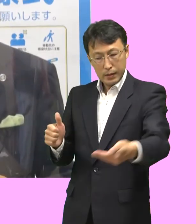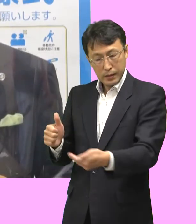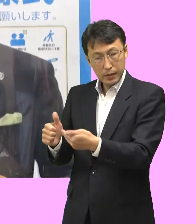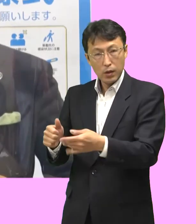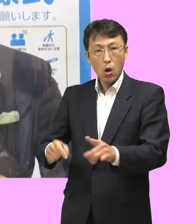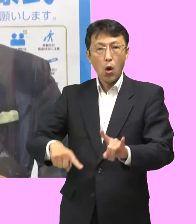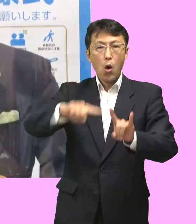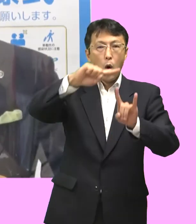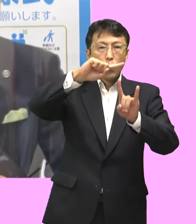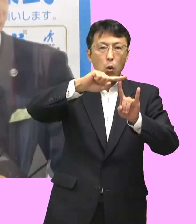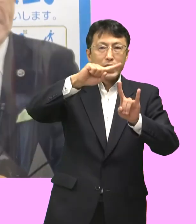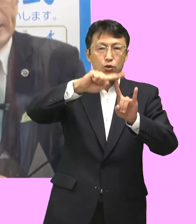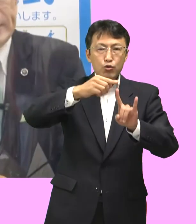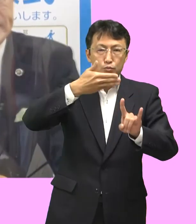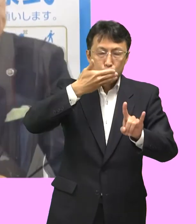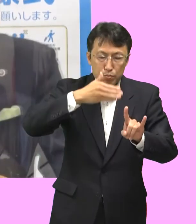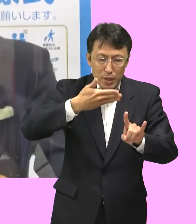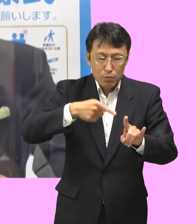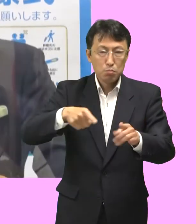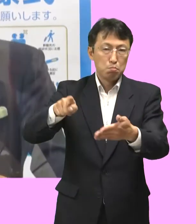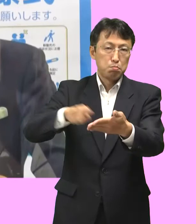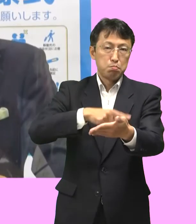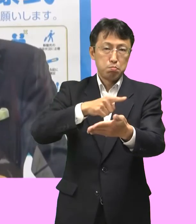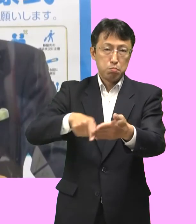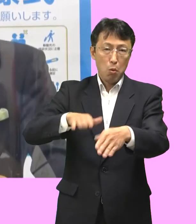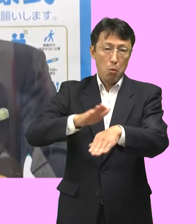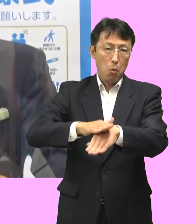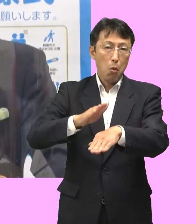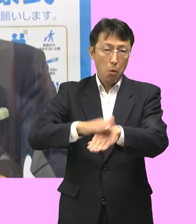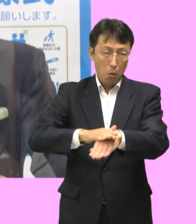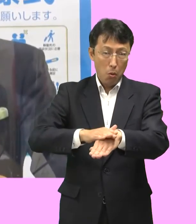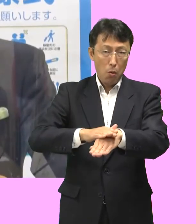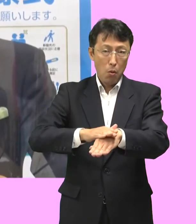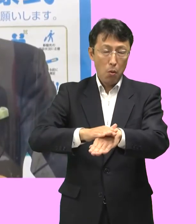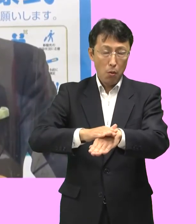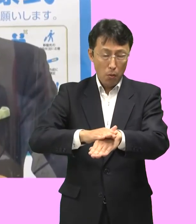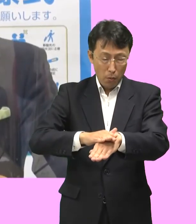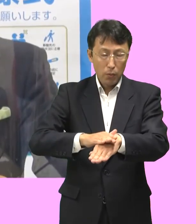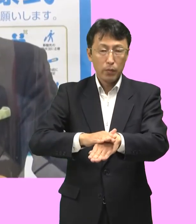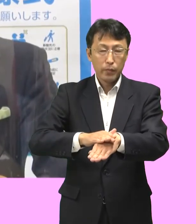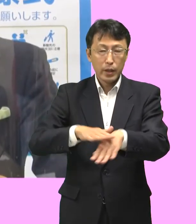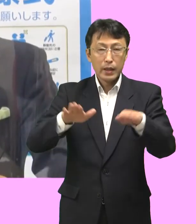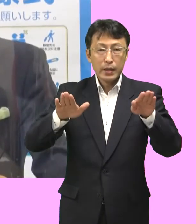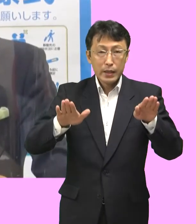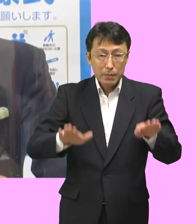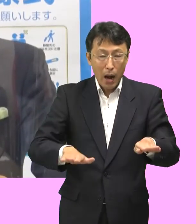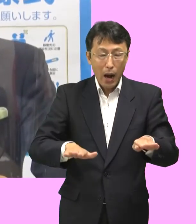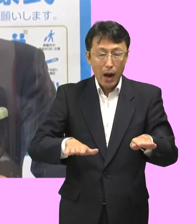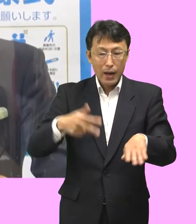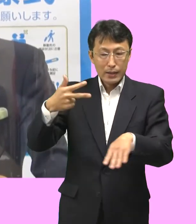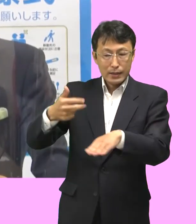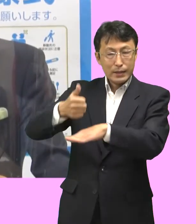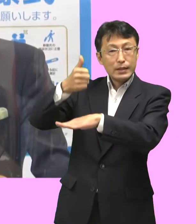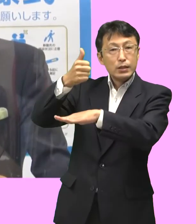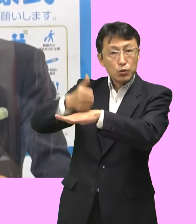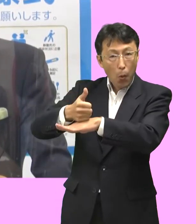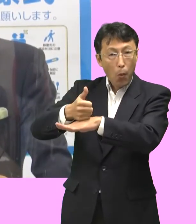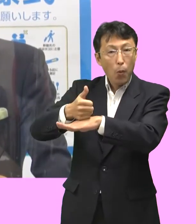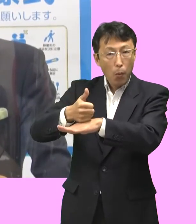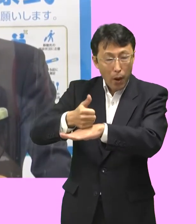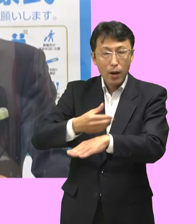水に関して伺います。はい、政府は間もなく処分方法を決定すると思われますけれども、市長これまで福島以外で